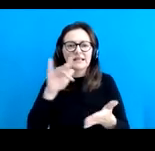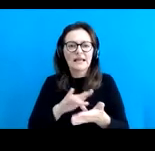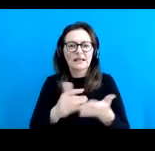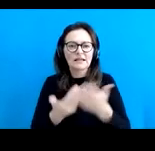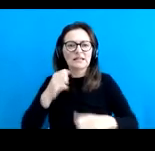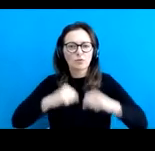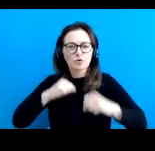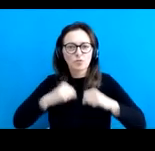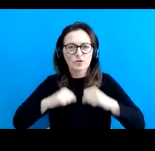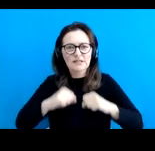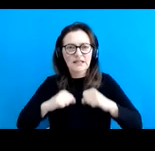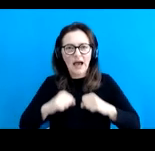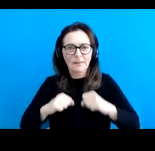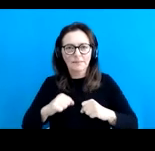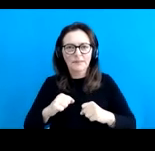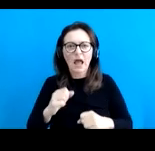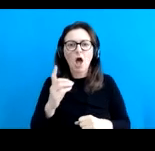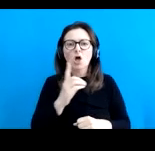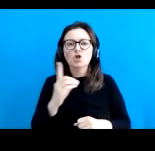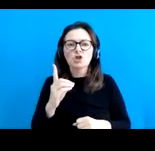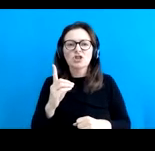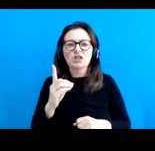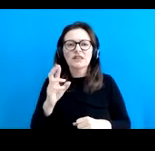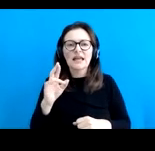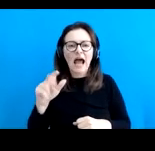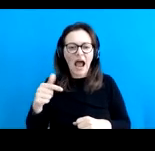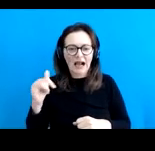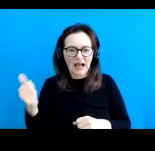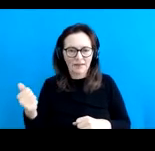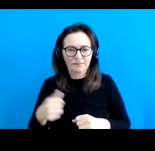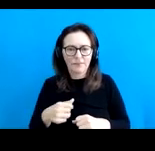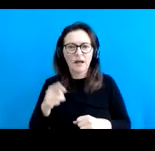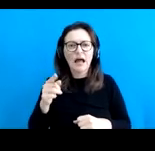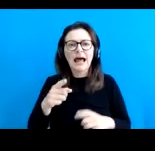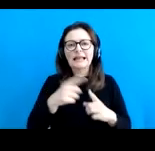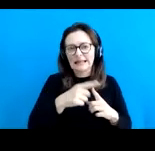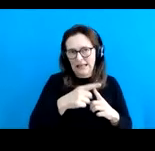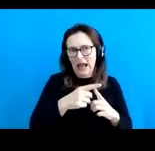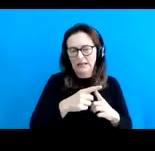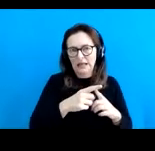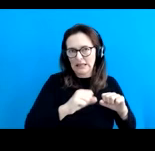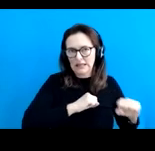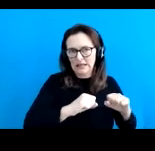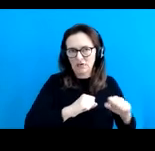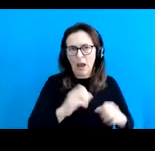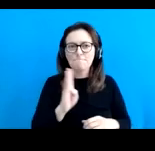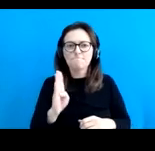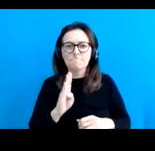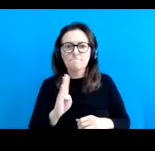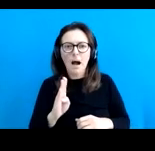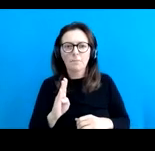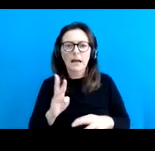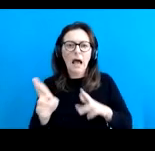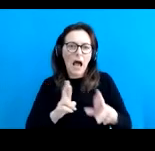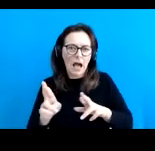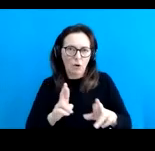usposabljanje, delo in varstvo Dolfke Boštjančič Draga, Tatjana Popovič je direktorica Drage, Barbara Hegediš je